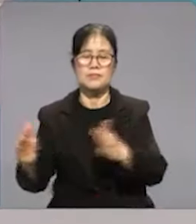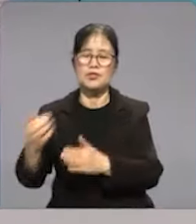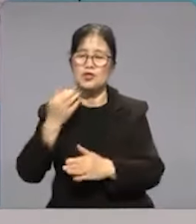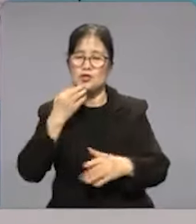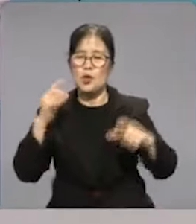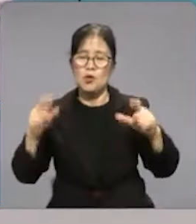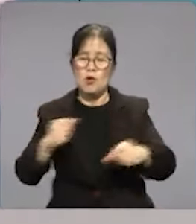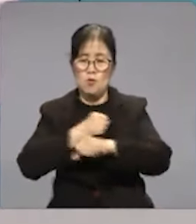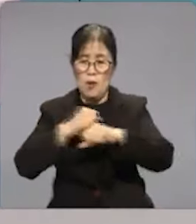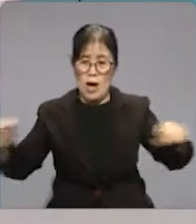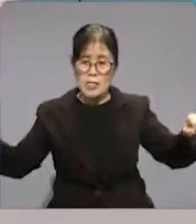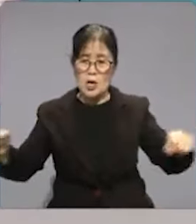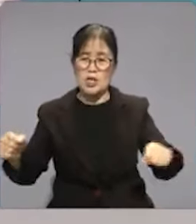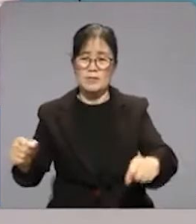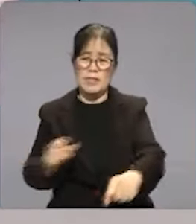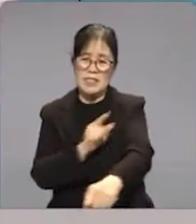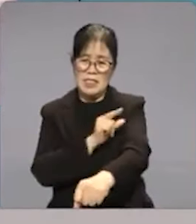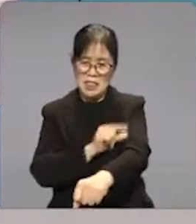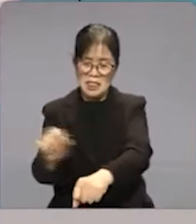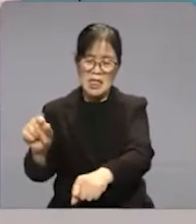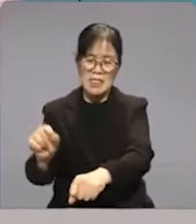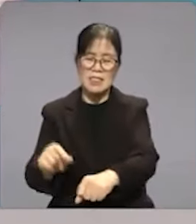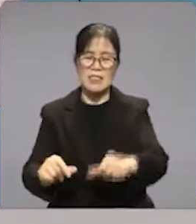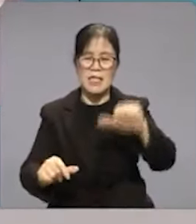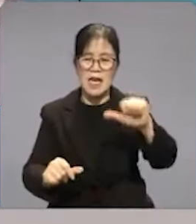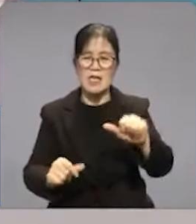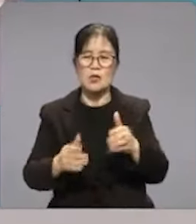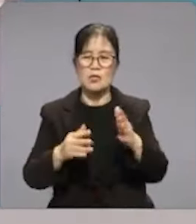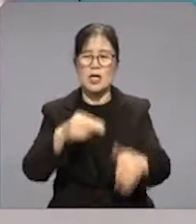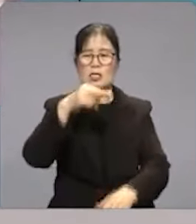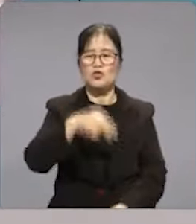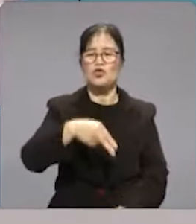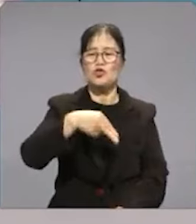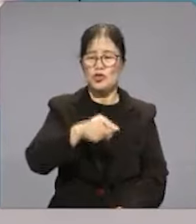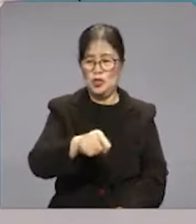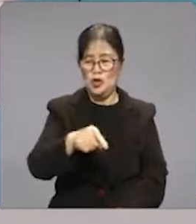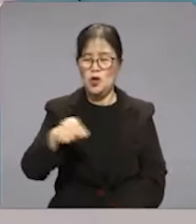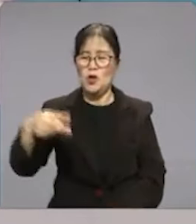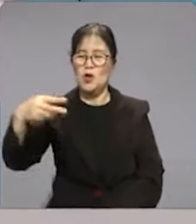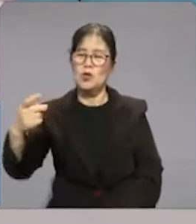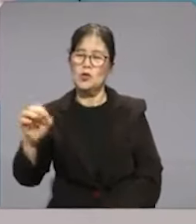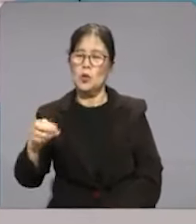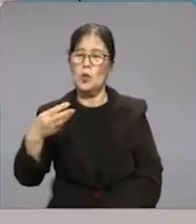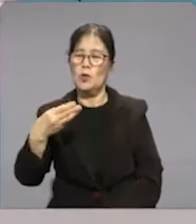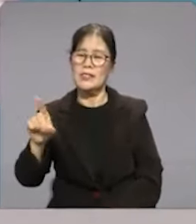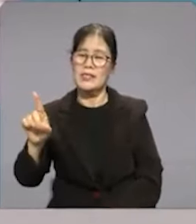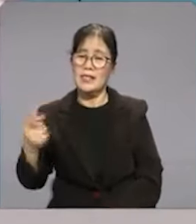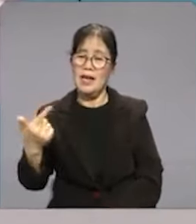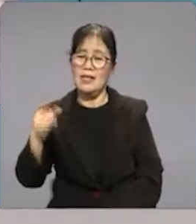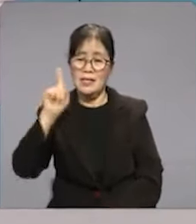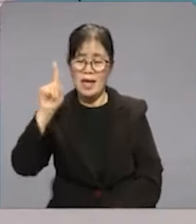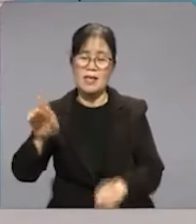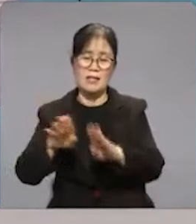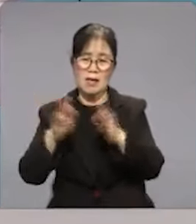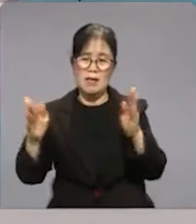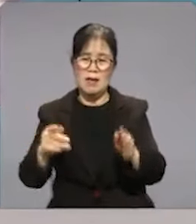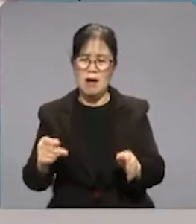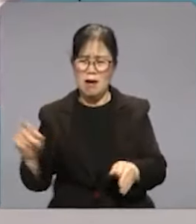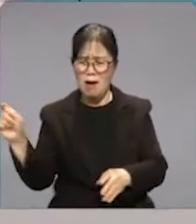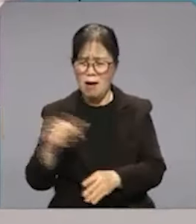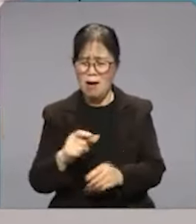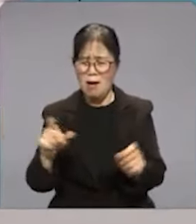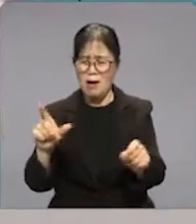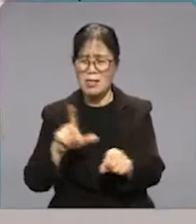수도권 광역 급행철도 GTX-A 노선 수서 동탄 구간이 내일 개통됩니다. 이동 시간이 크게 단축돼